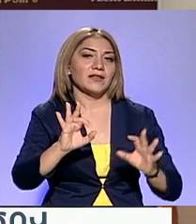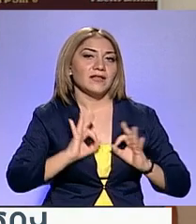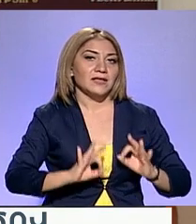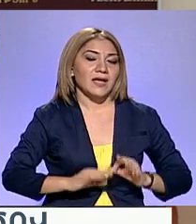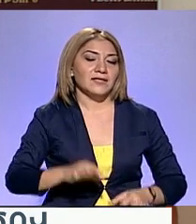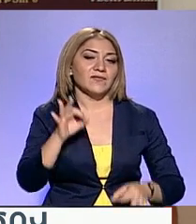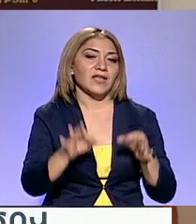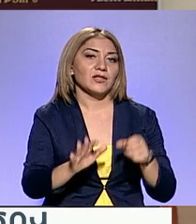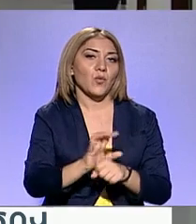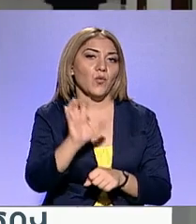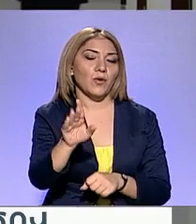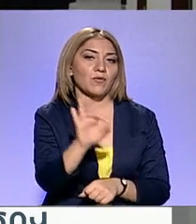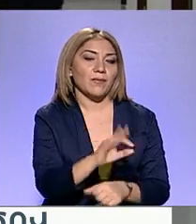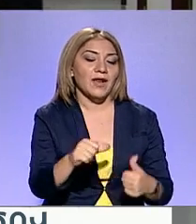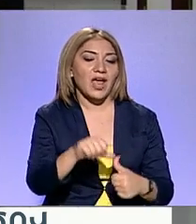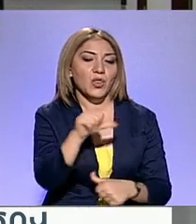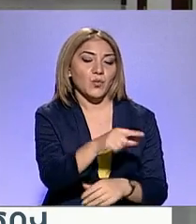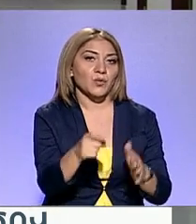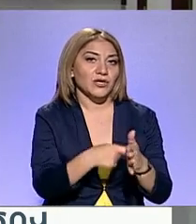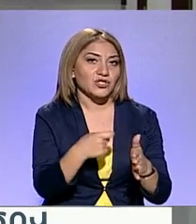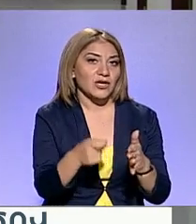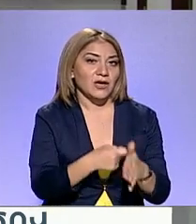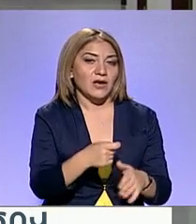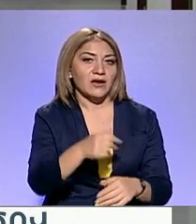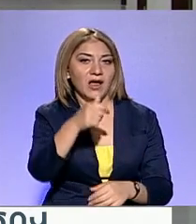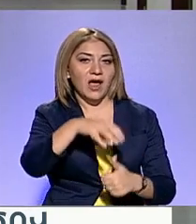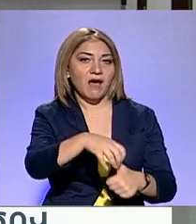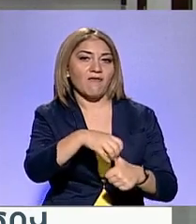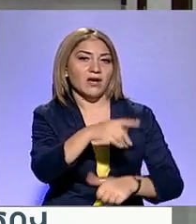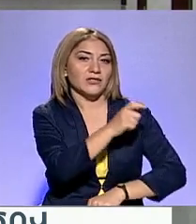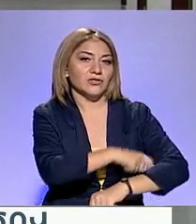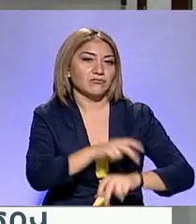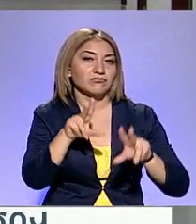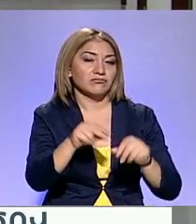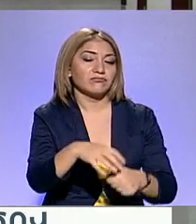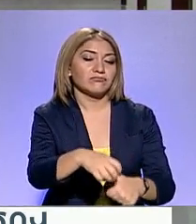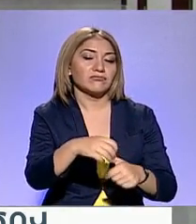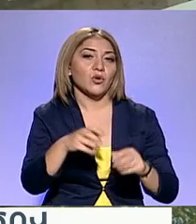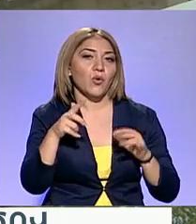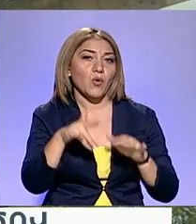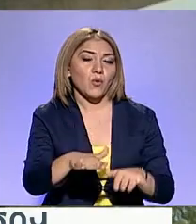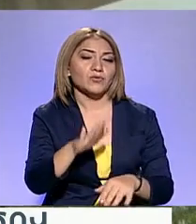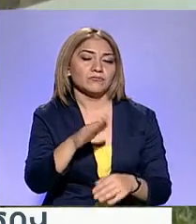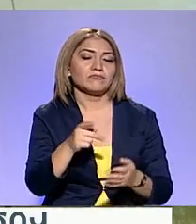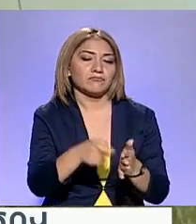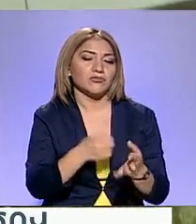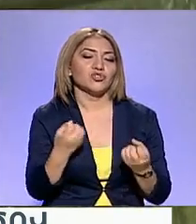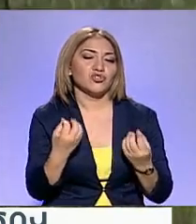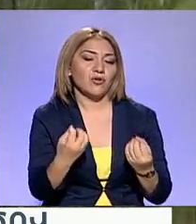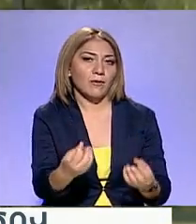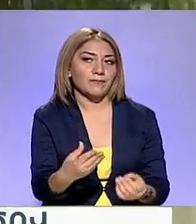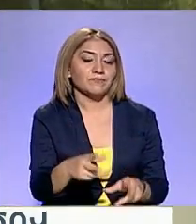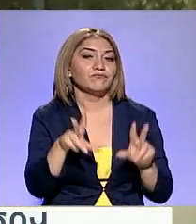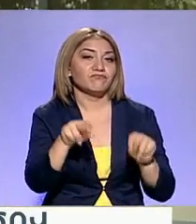եւ դատարան ուղարկելու միջնորդությամբ։ Հատուկ քնչական ծառայության ավագ քննիչի փոխանցմամբ մայր գործով նախաքննությունը շարունակվում է,